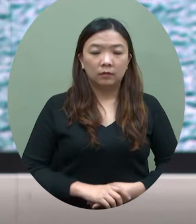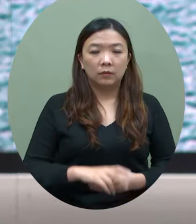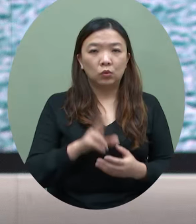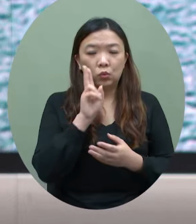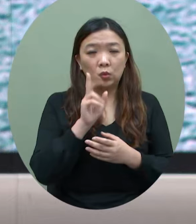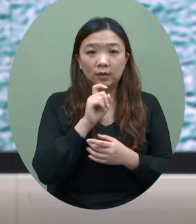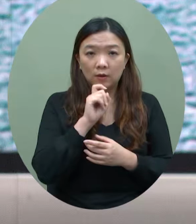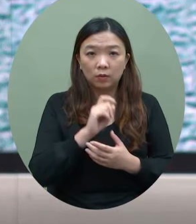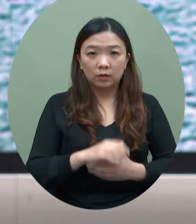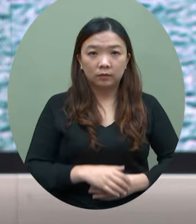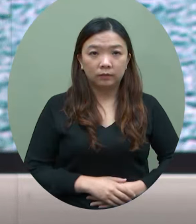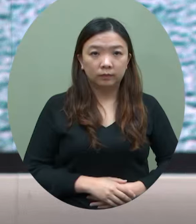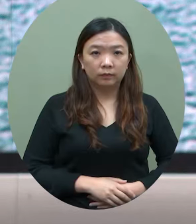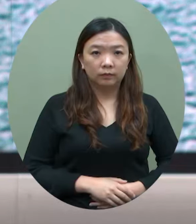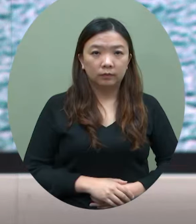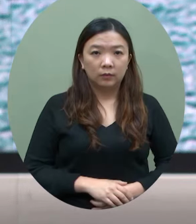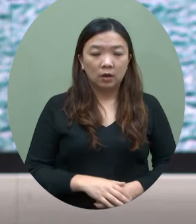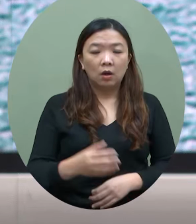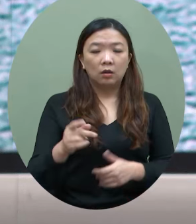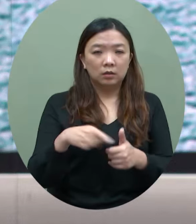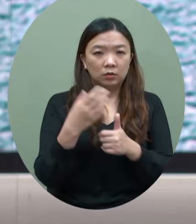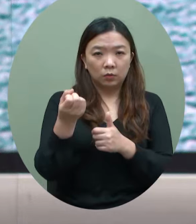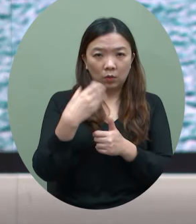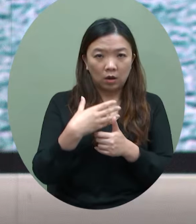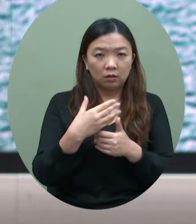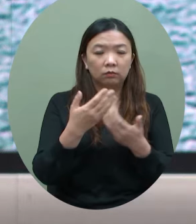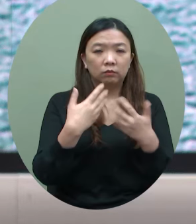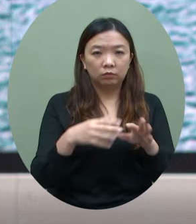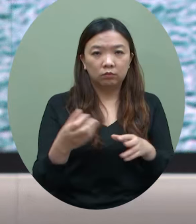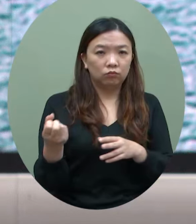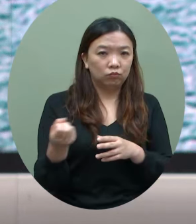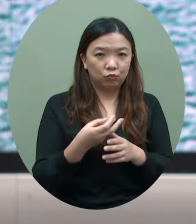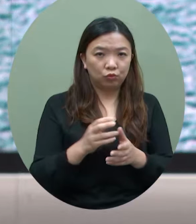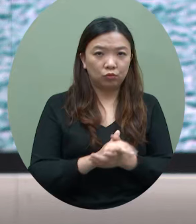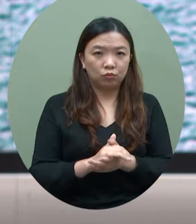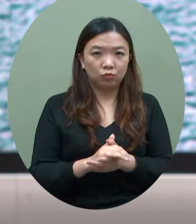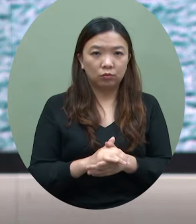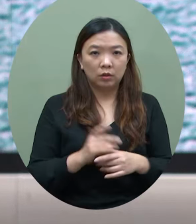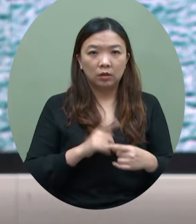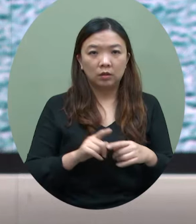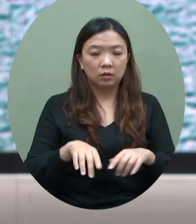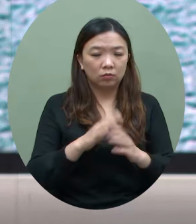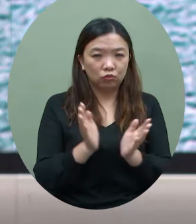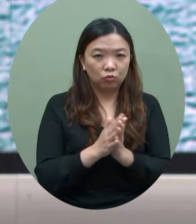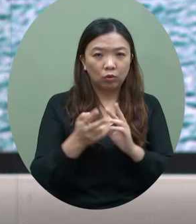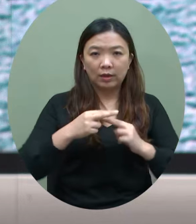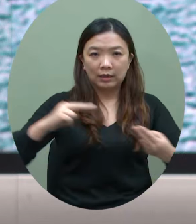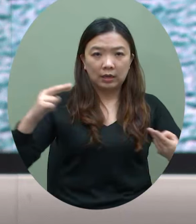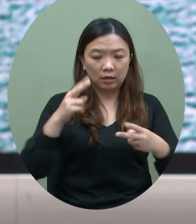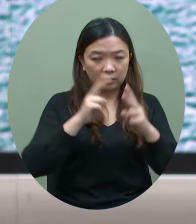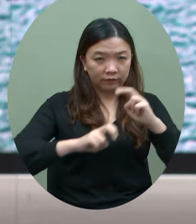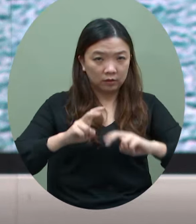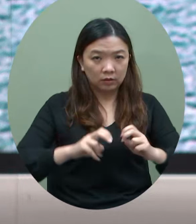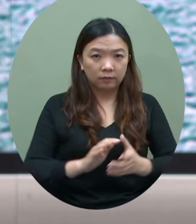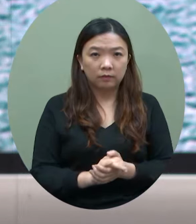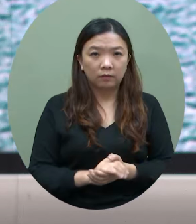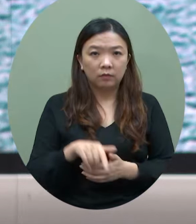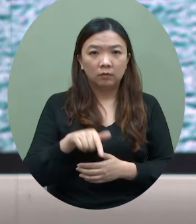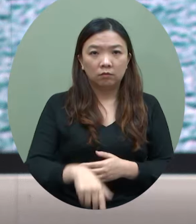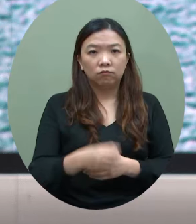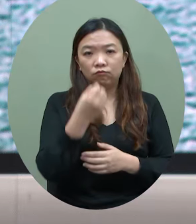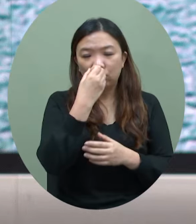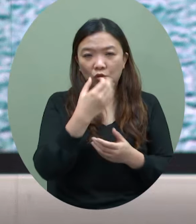嘅話咧。他就會通知我們先，然後跟住他就會再做比較全面的基因分析咯，所以本地個案都會